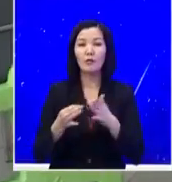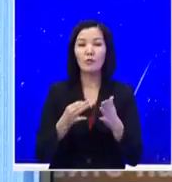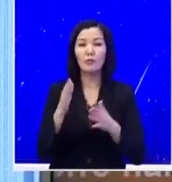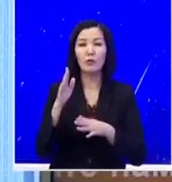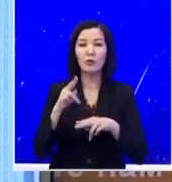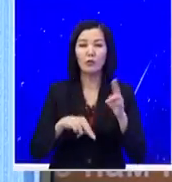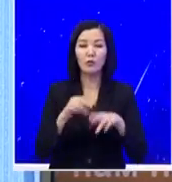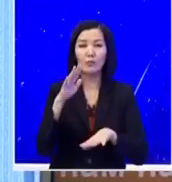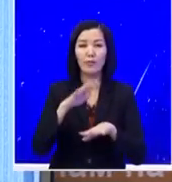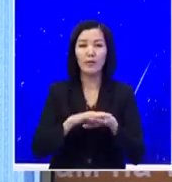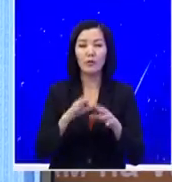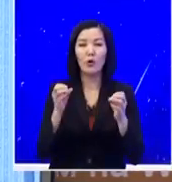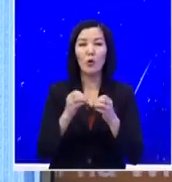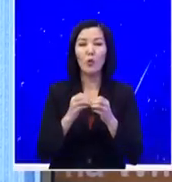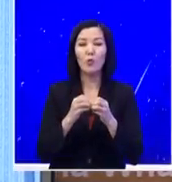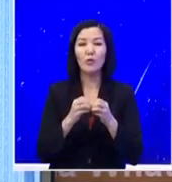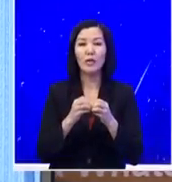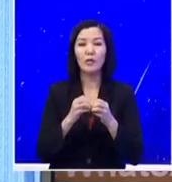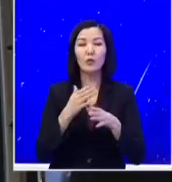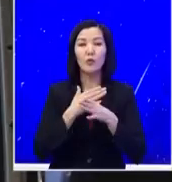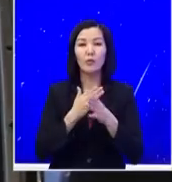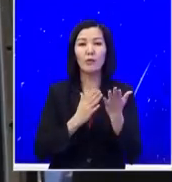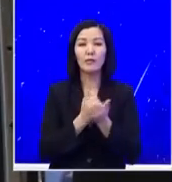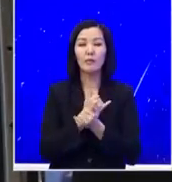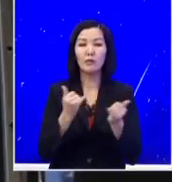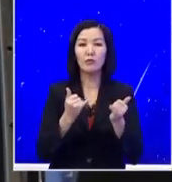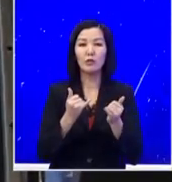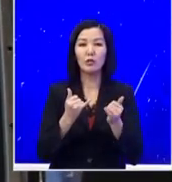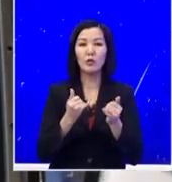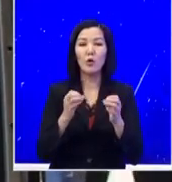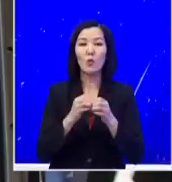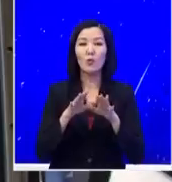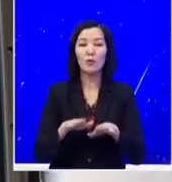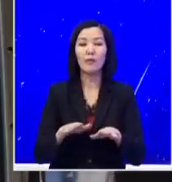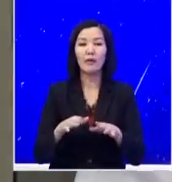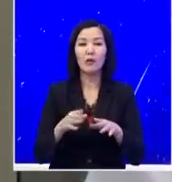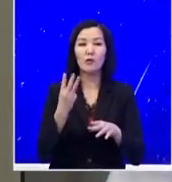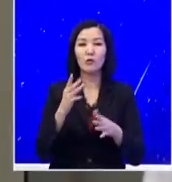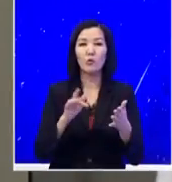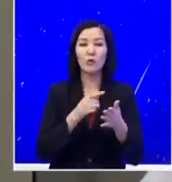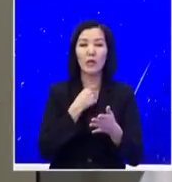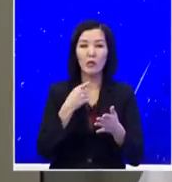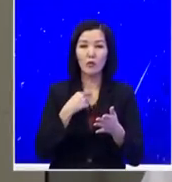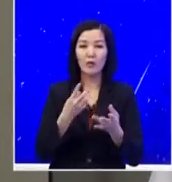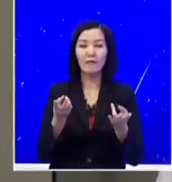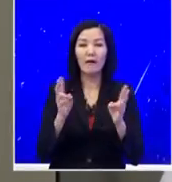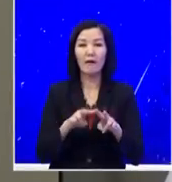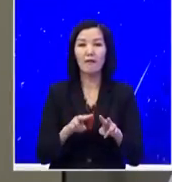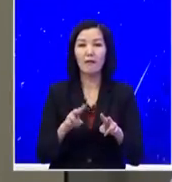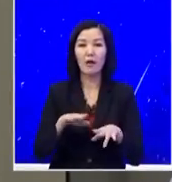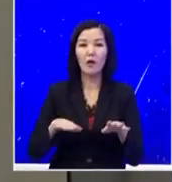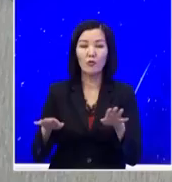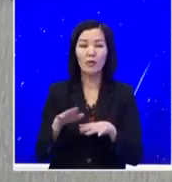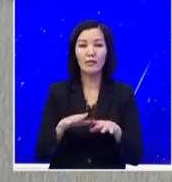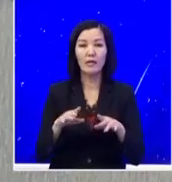жинақ банкінің 10 кеңес беру орталығы бар. Үшеуі облыс орталығында, қалғаны аудандарда. 90-нан аса кеңесші әр тұрғынның